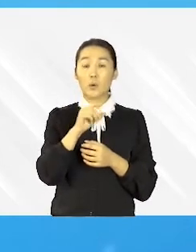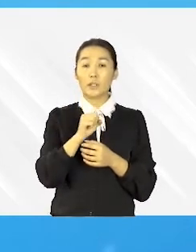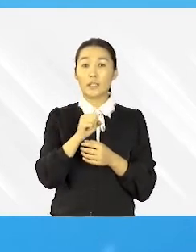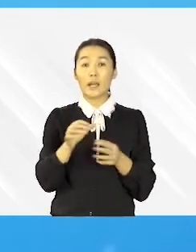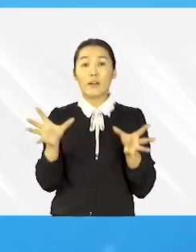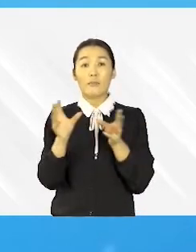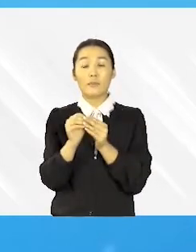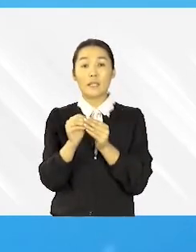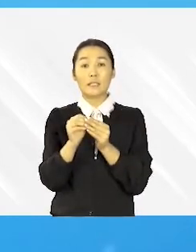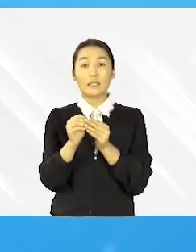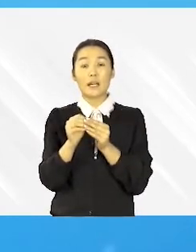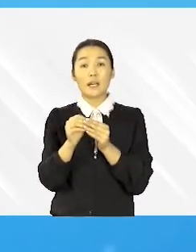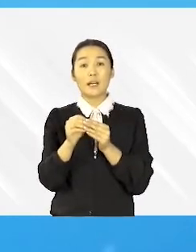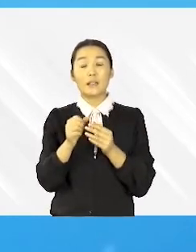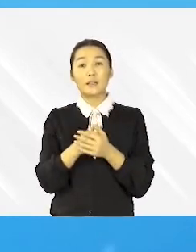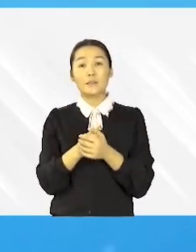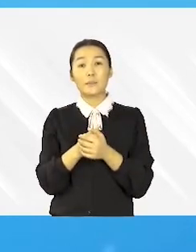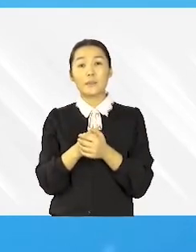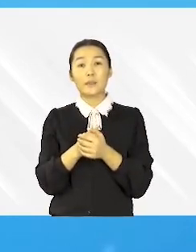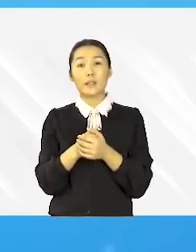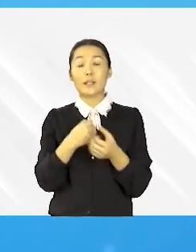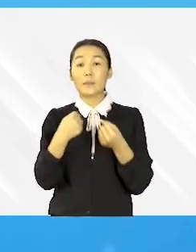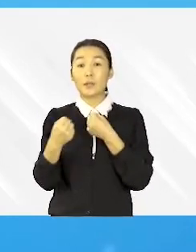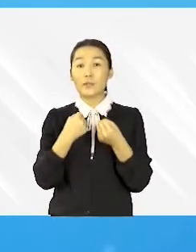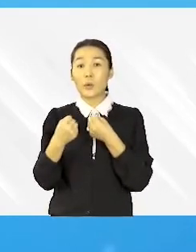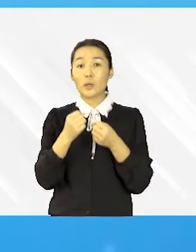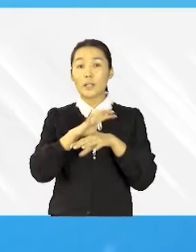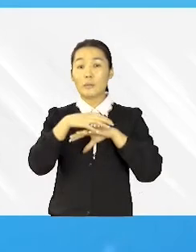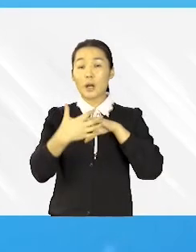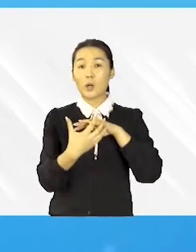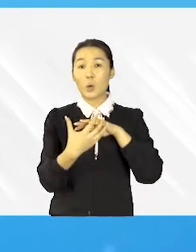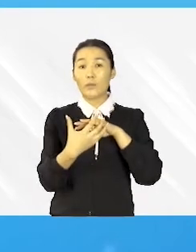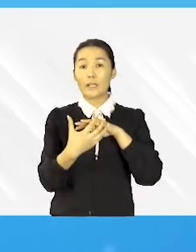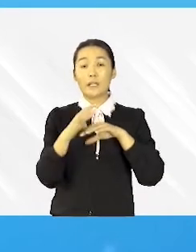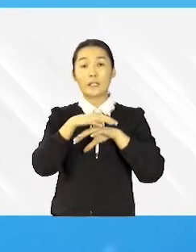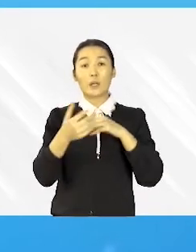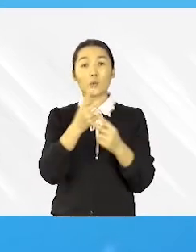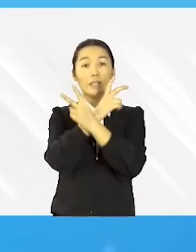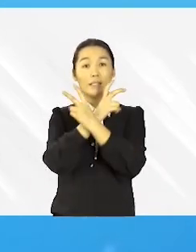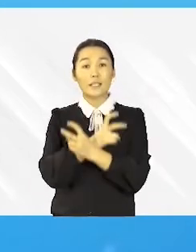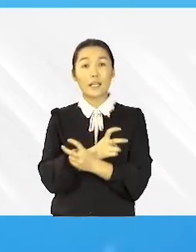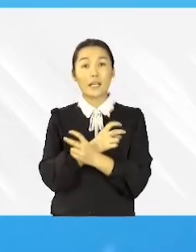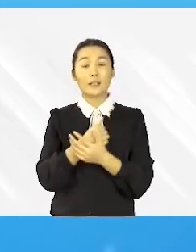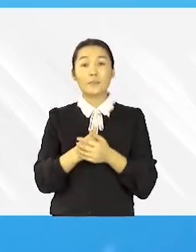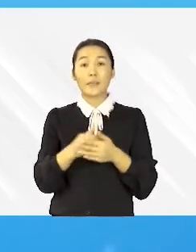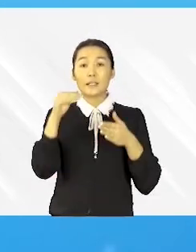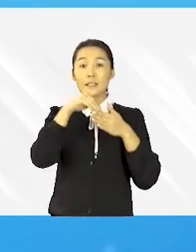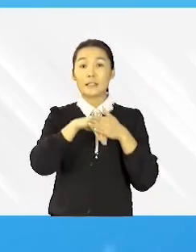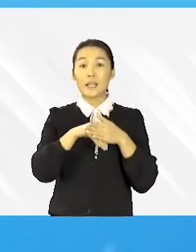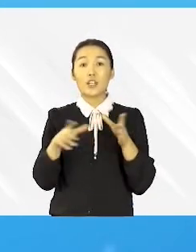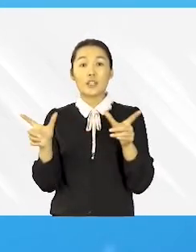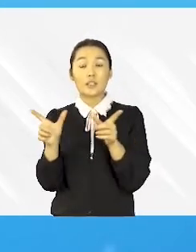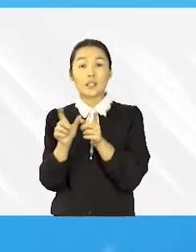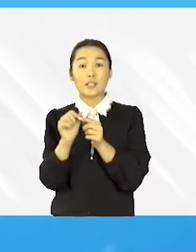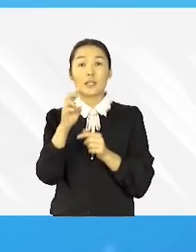паукообразными, они имеют твердые покровы – это наружный скелет, состоящий из белковоподобного органического соединения